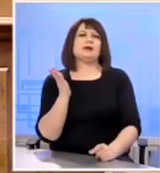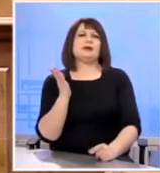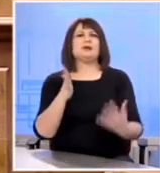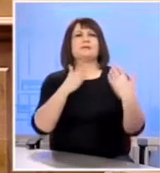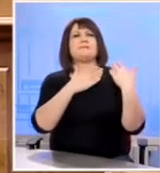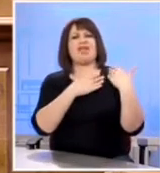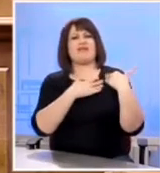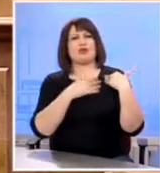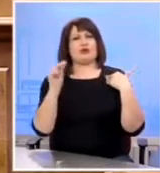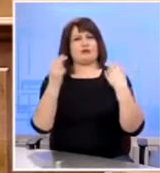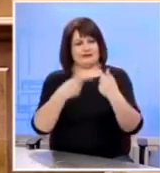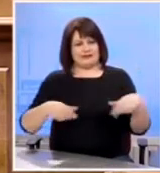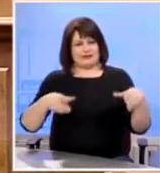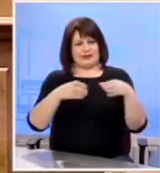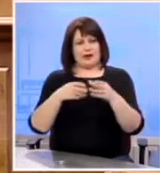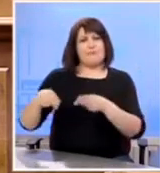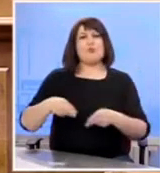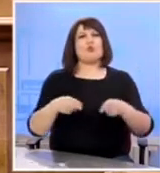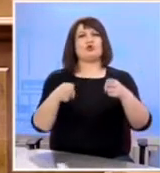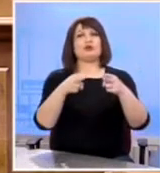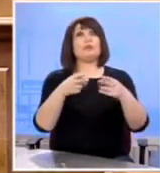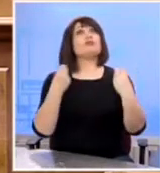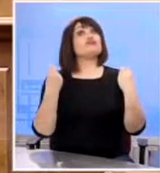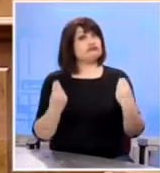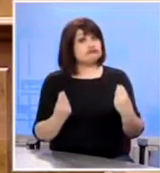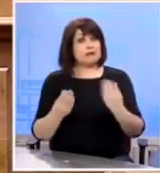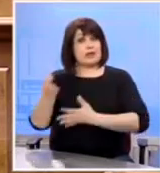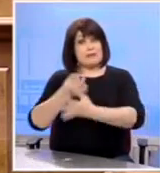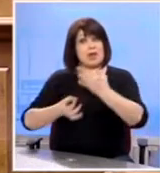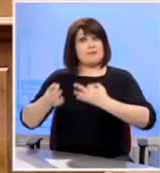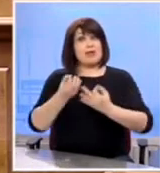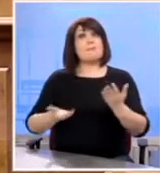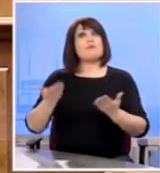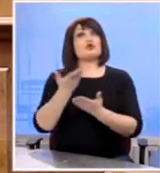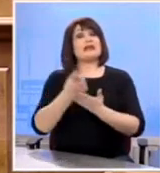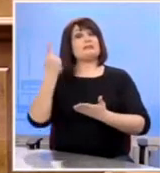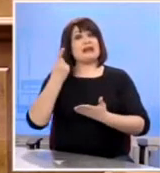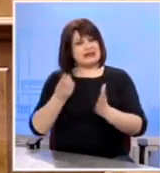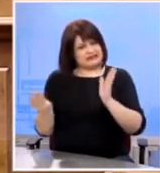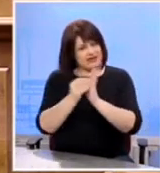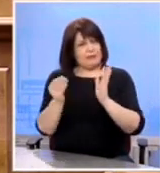υπεύθυνο βουλευτή στην αρμόδια επιτροπή εξελίχθηκε με τρόπο πάρα πολύ δημιουργικό και ενσωματώθηκαν και παρατηρήσεις.